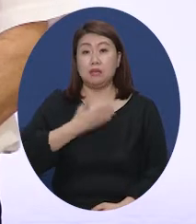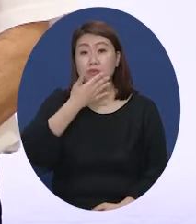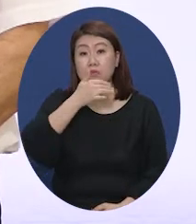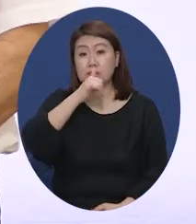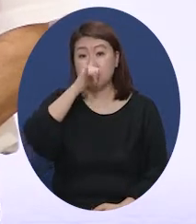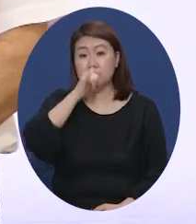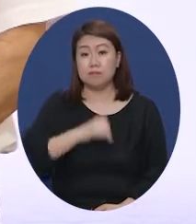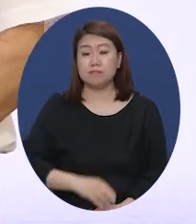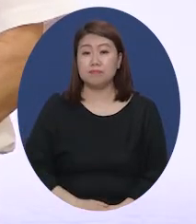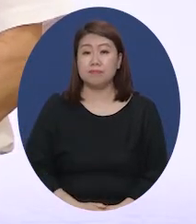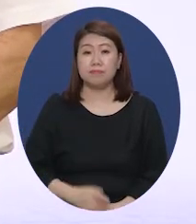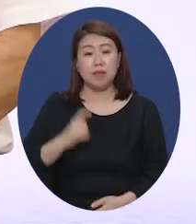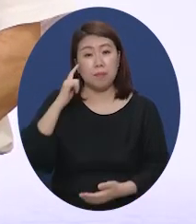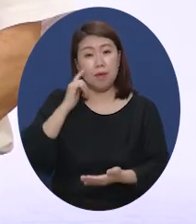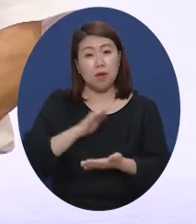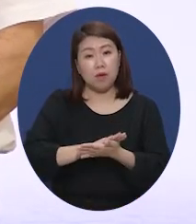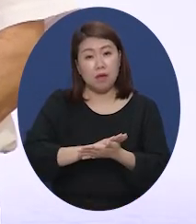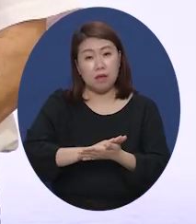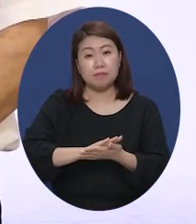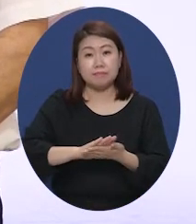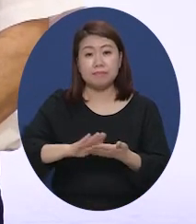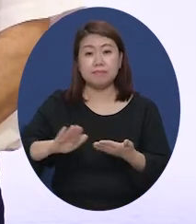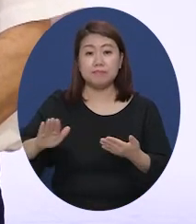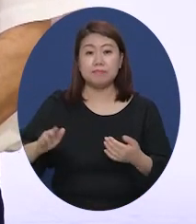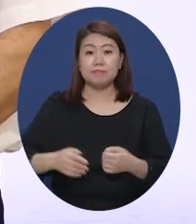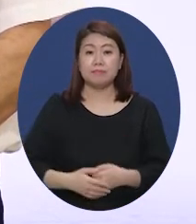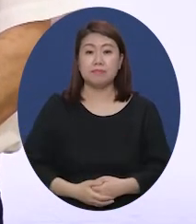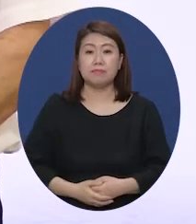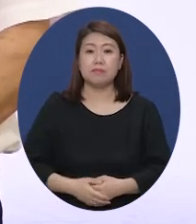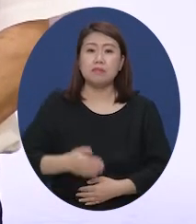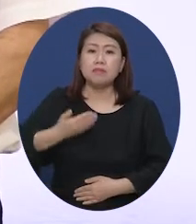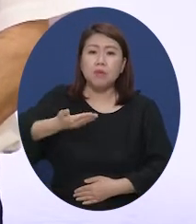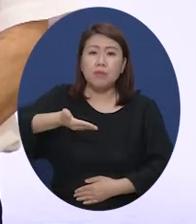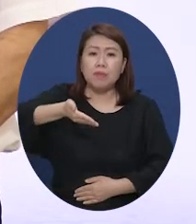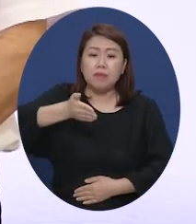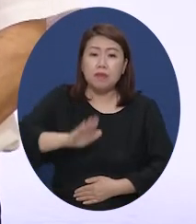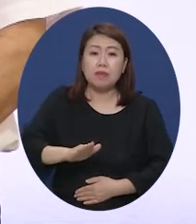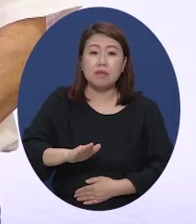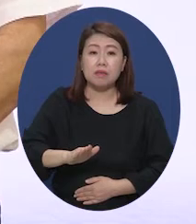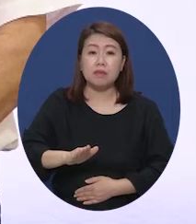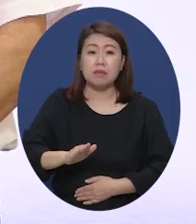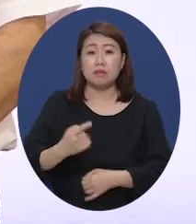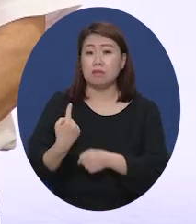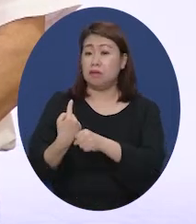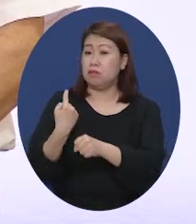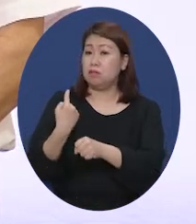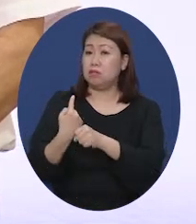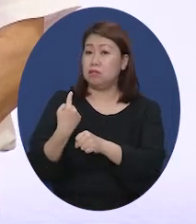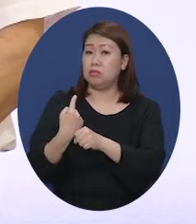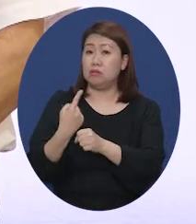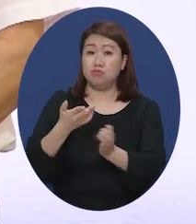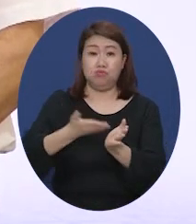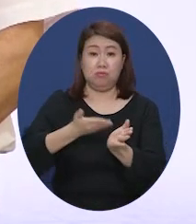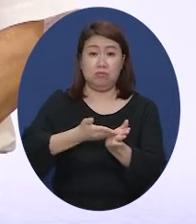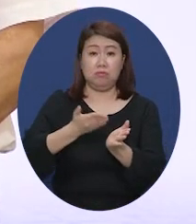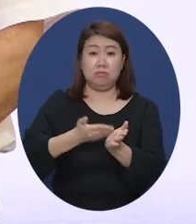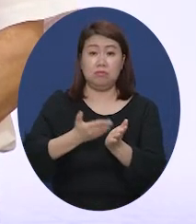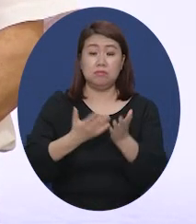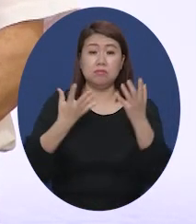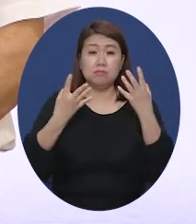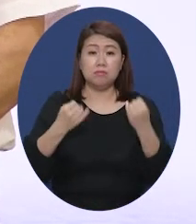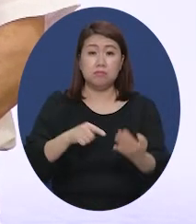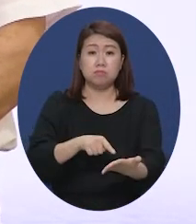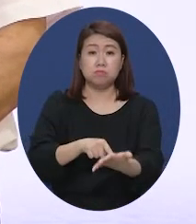수가 있습니다. 그래서 너무나 평온하고. 하지만 어떻게 됐습니까? 작년에도 엄청난